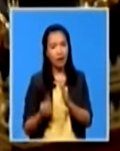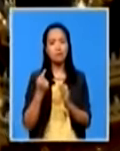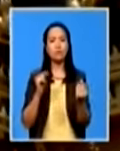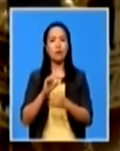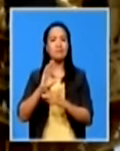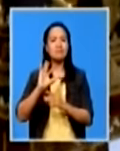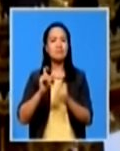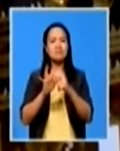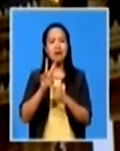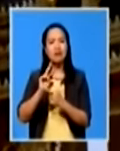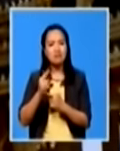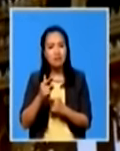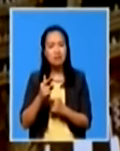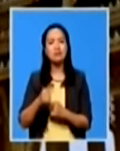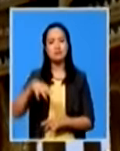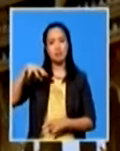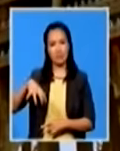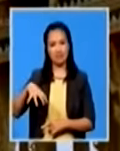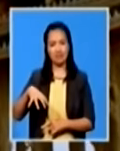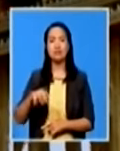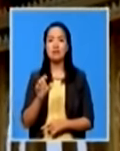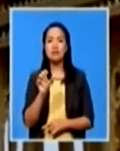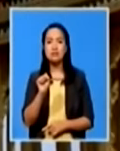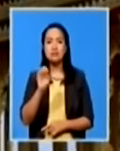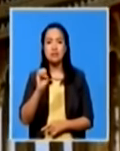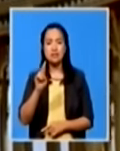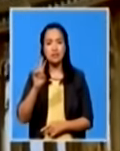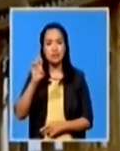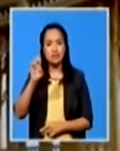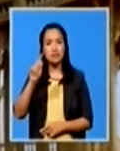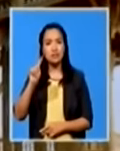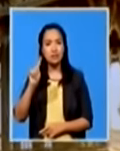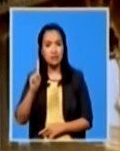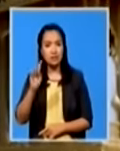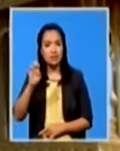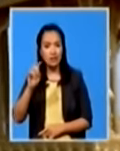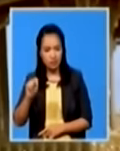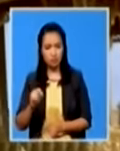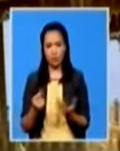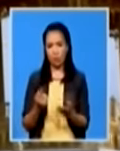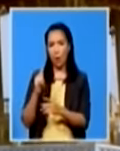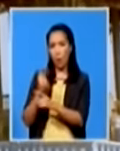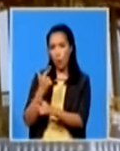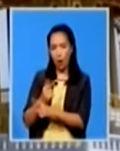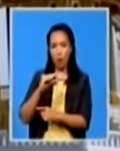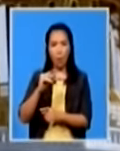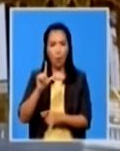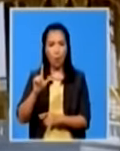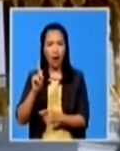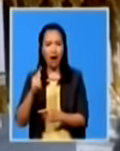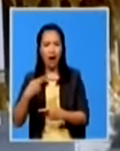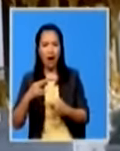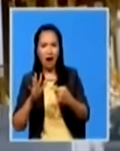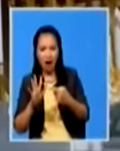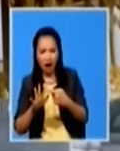าชีพสถาบันศิลปกิจสร้างขึ้นด้วยถาวรวัตถุประกอบด้วยโลหะและหินอ่อนมีการปิดทองประดับกระจ